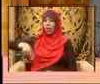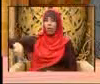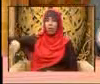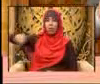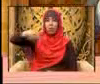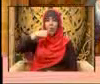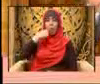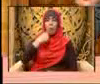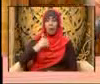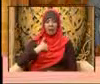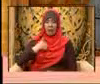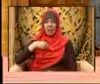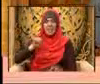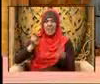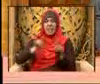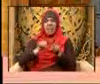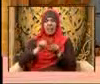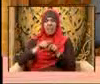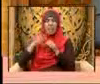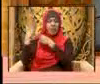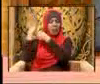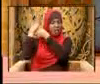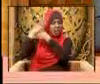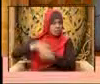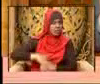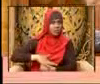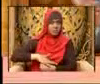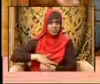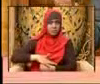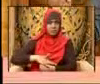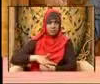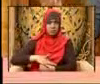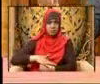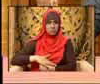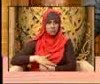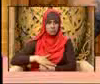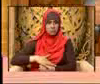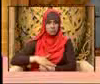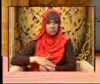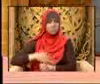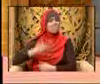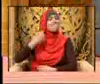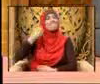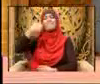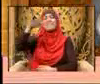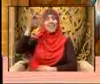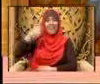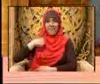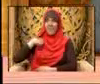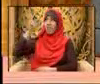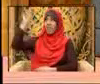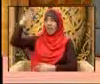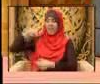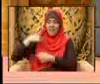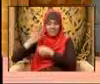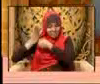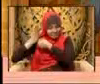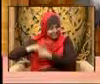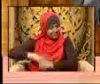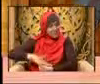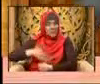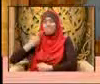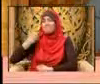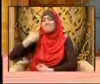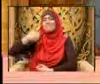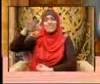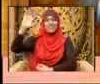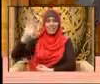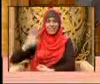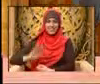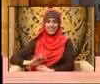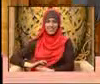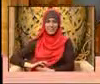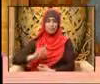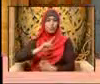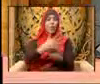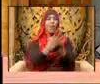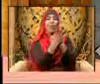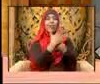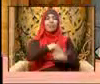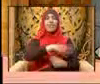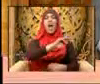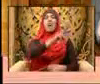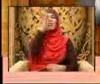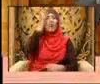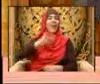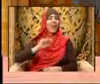مهانة وإذلالا، يا سيدي ما هو إذلال بين يدي الله عز وجل؟ وليس للإنسان، وليس لشهوة، وليس